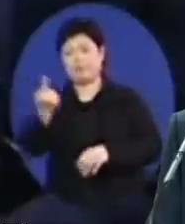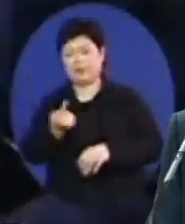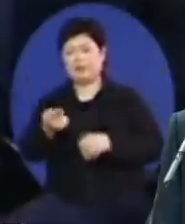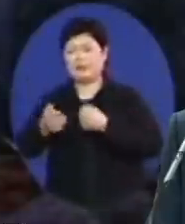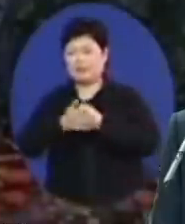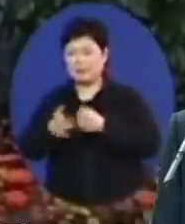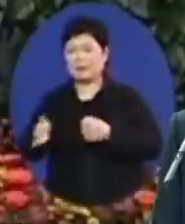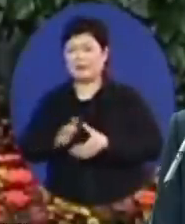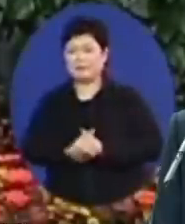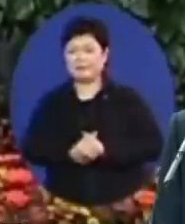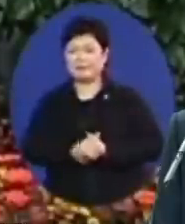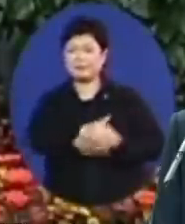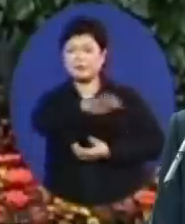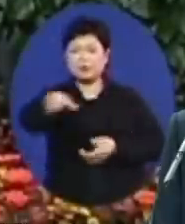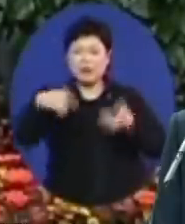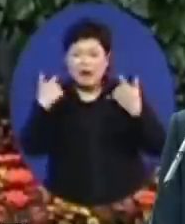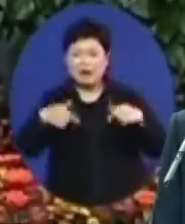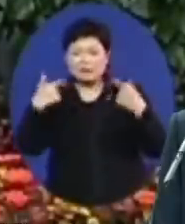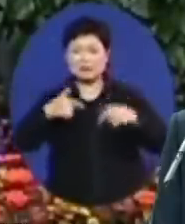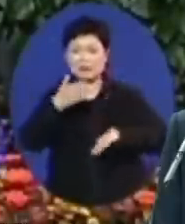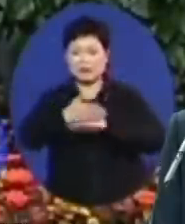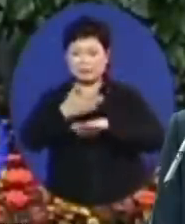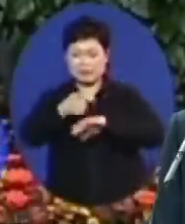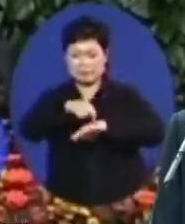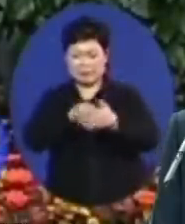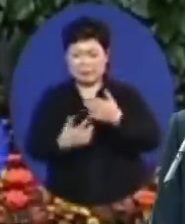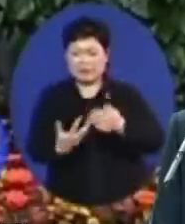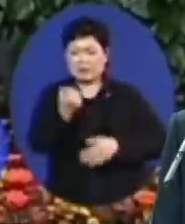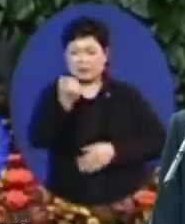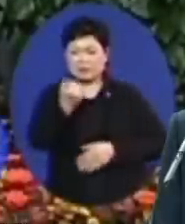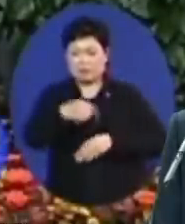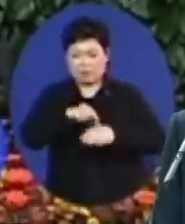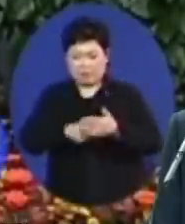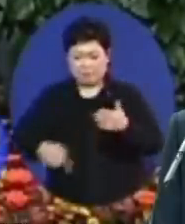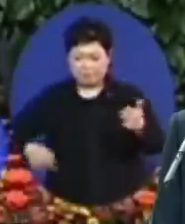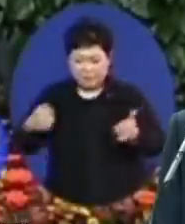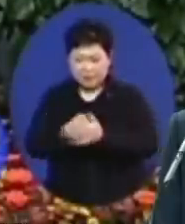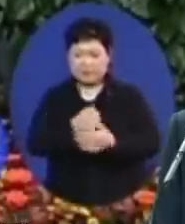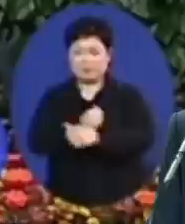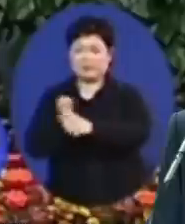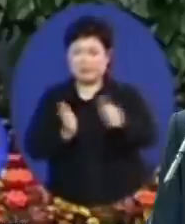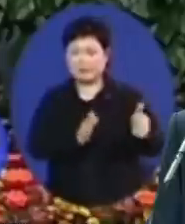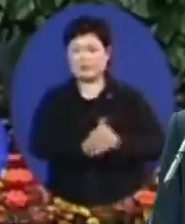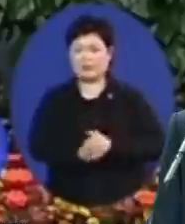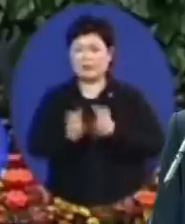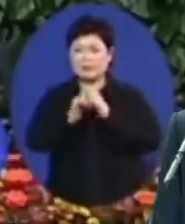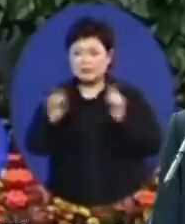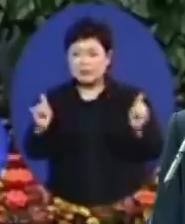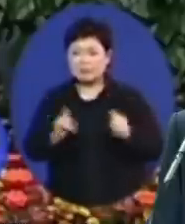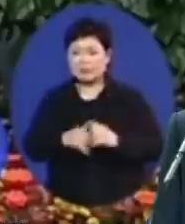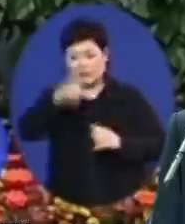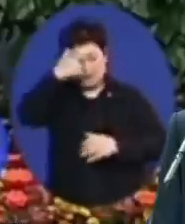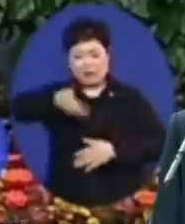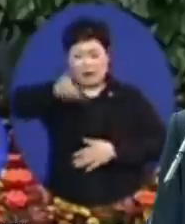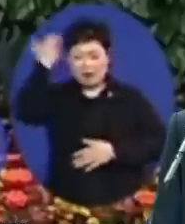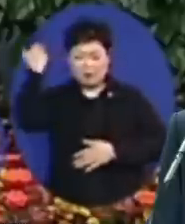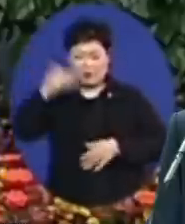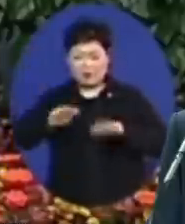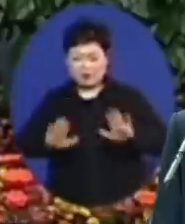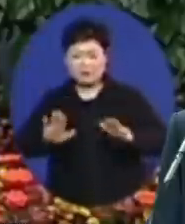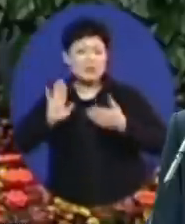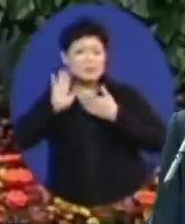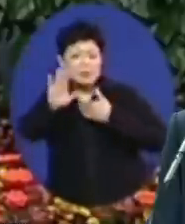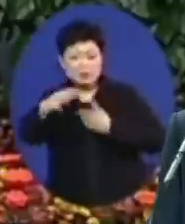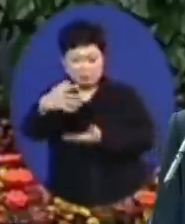그러므로 우리는 항상 감사하는 마음을 가지려고 마음의 결심을 해야 되는 것입니다. 인간은 과거와 현재와 미래를 품고